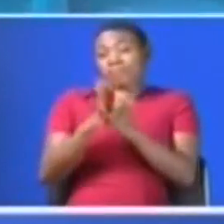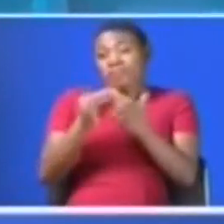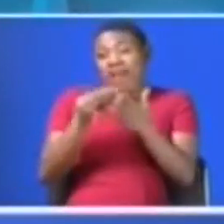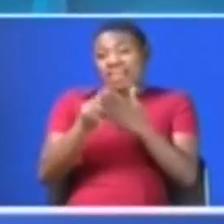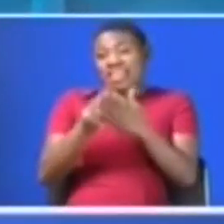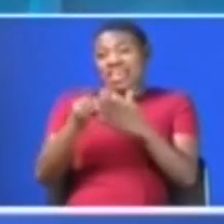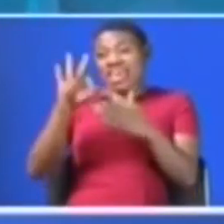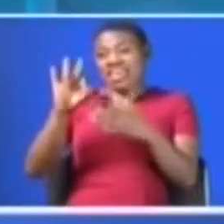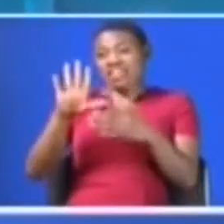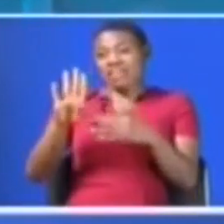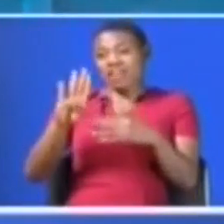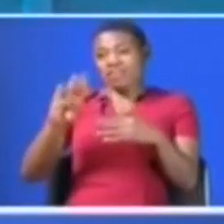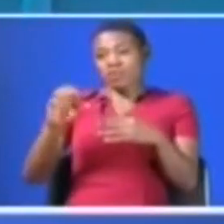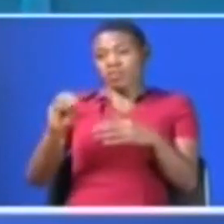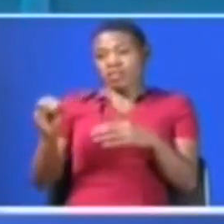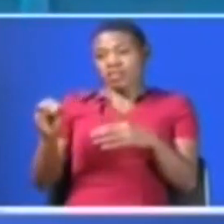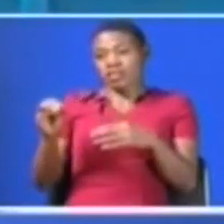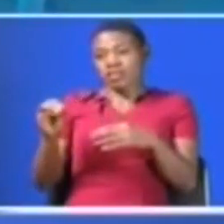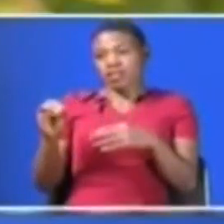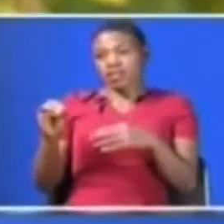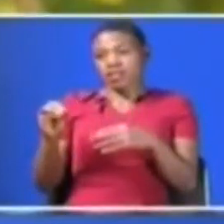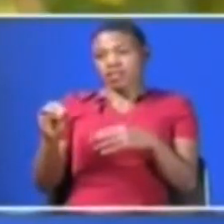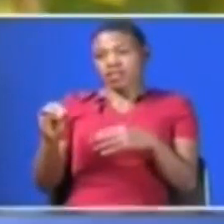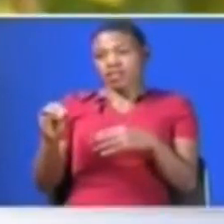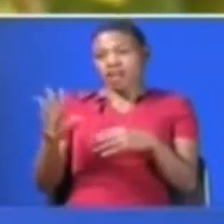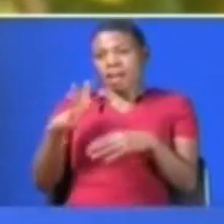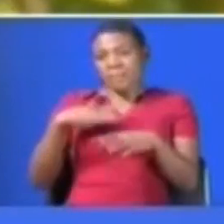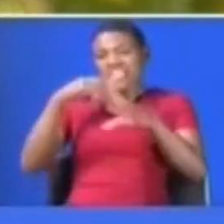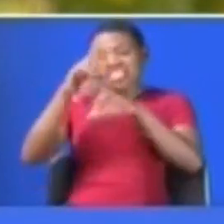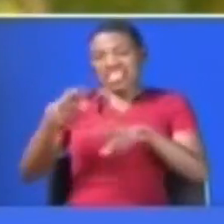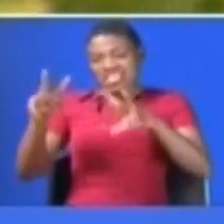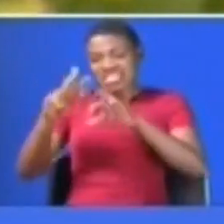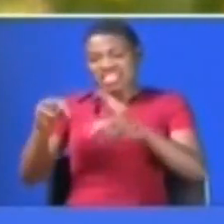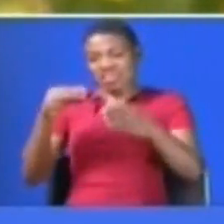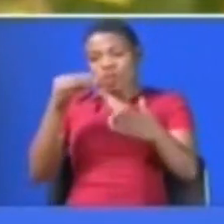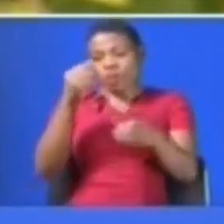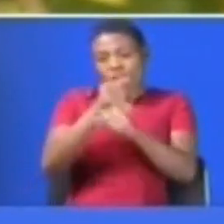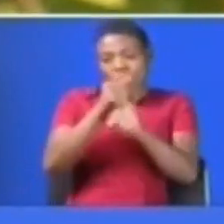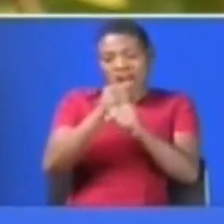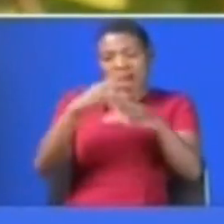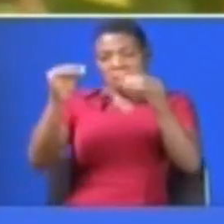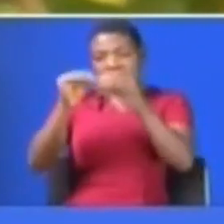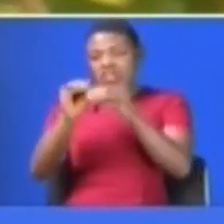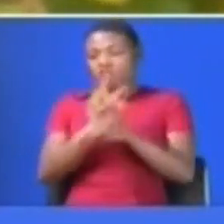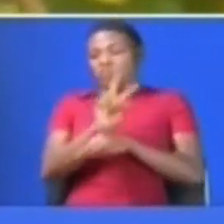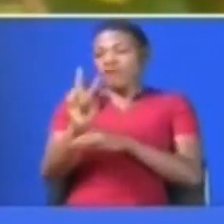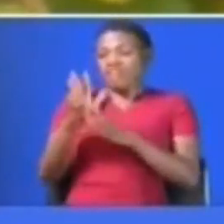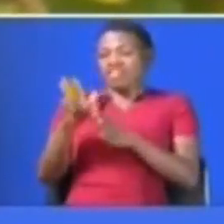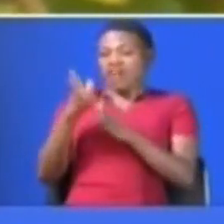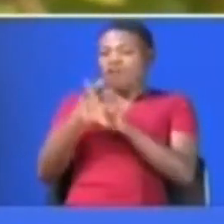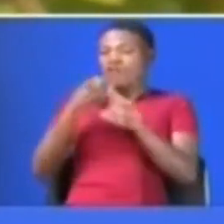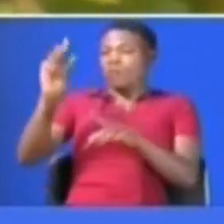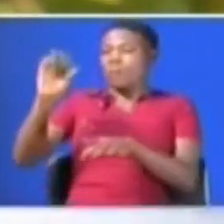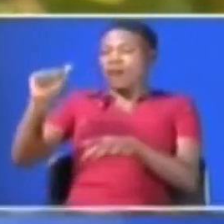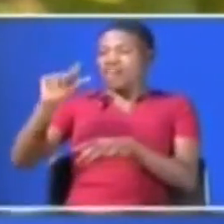was better than nothing. Nilikuwa natafuta kazi na nikakutana na supervisor ambapo ni wa magic. Akaniambia